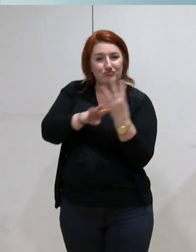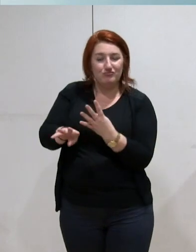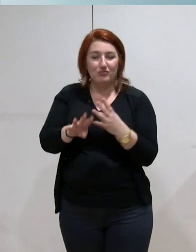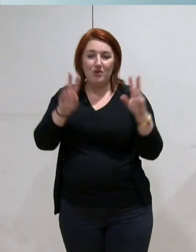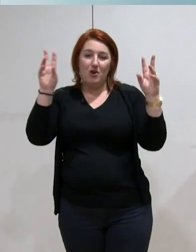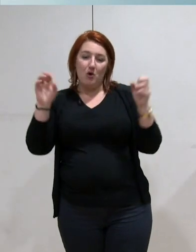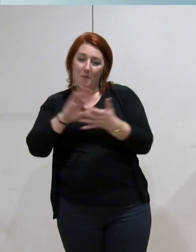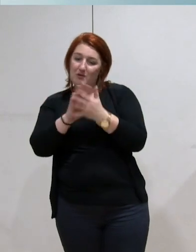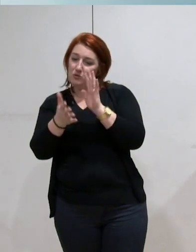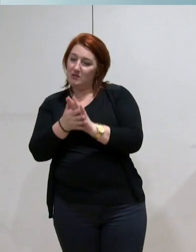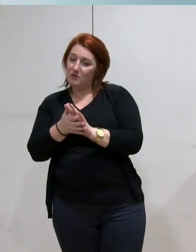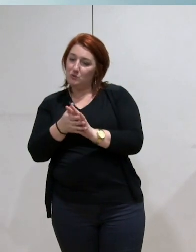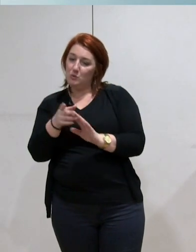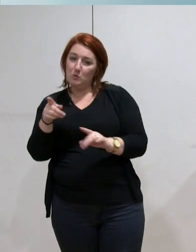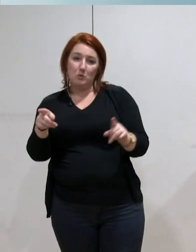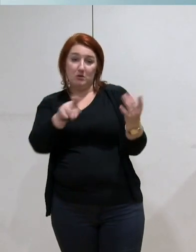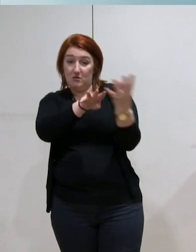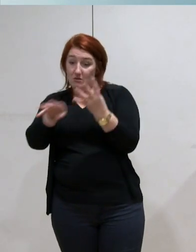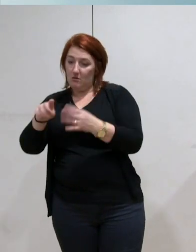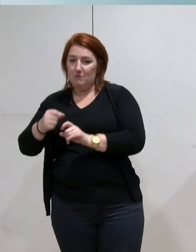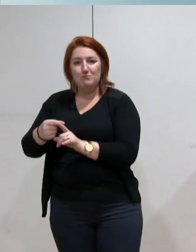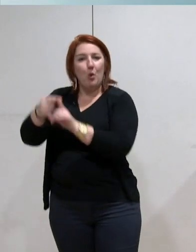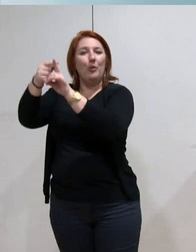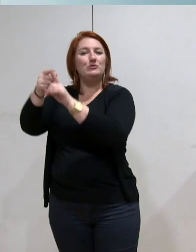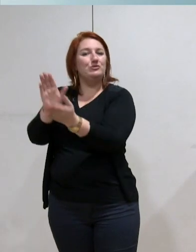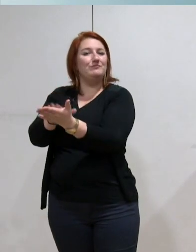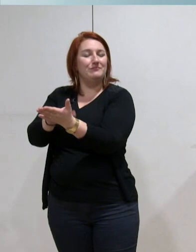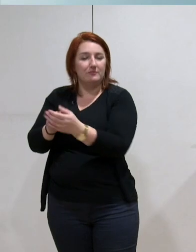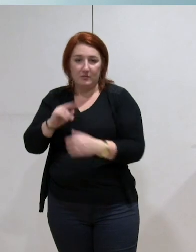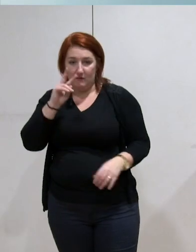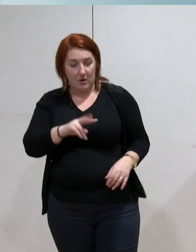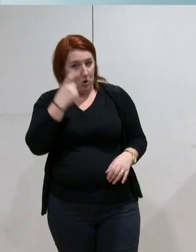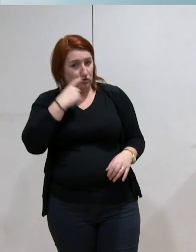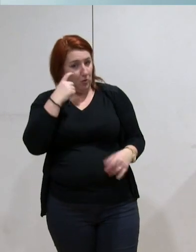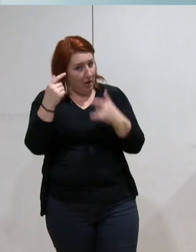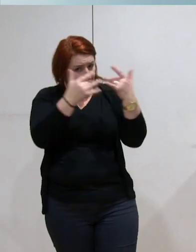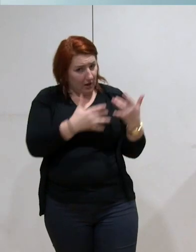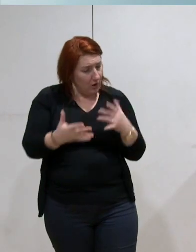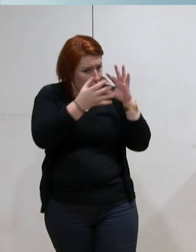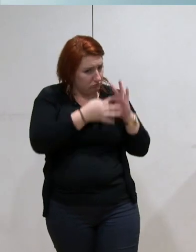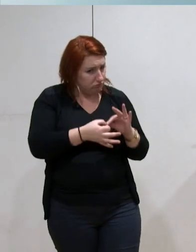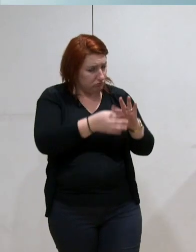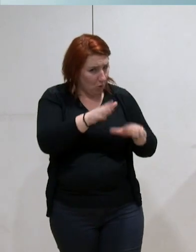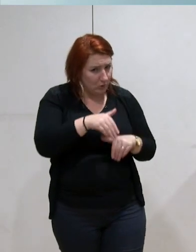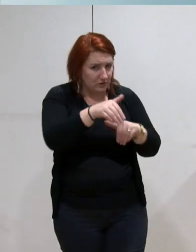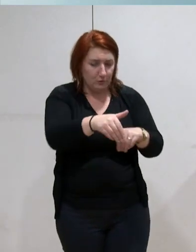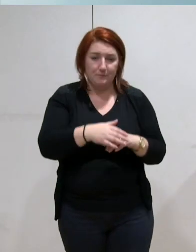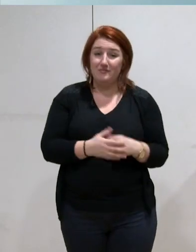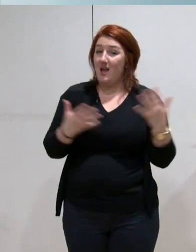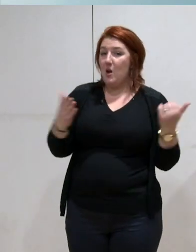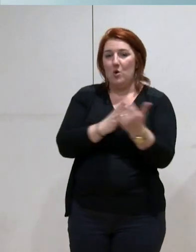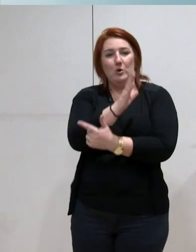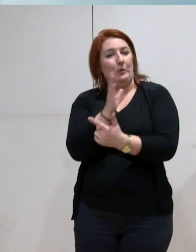bonus aux associations qu'ell fréquentent je constate que vous prolongez ce mode de calcul alors ces deux